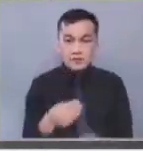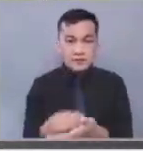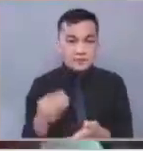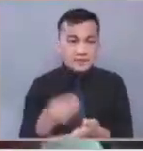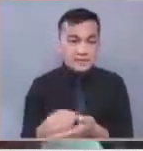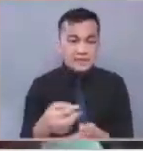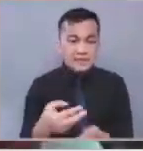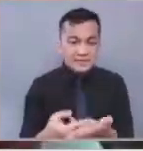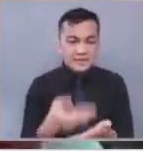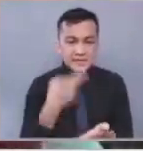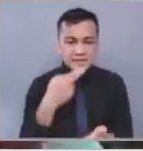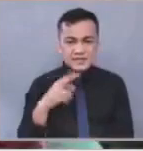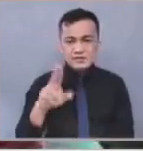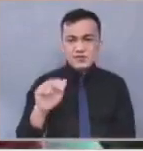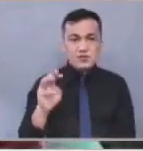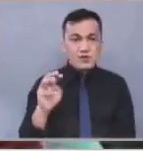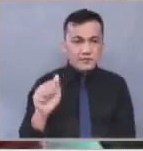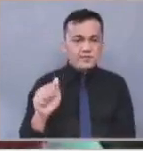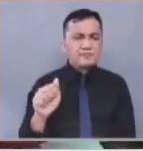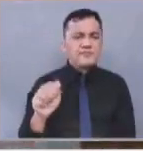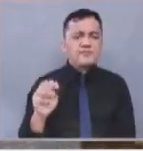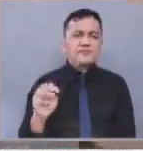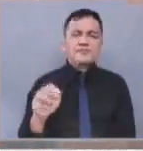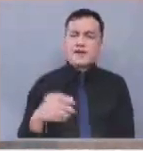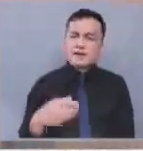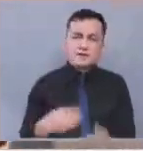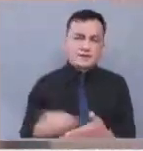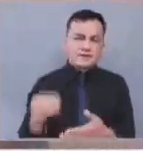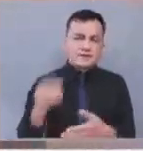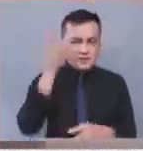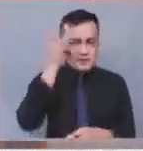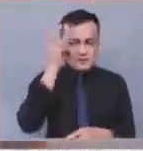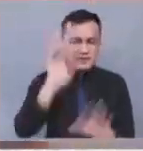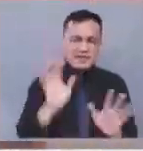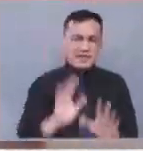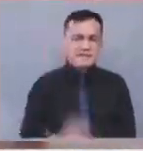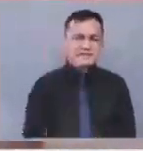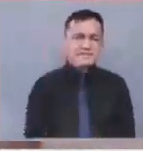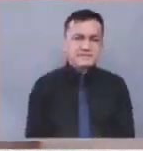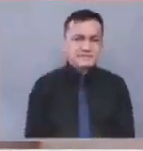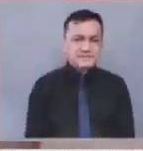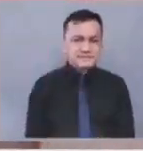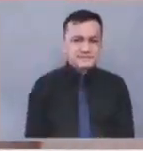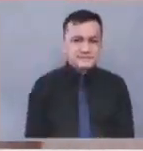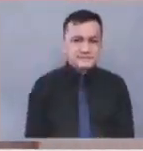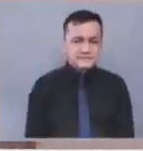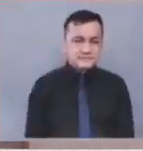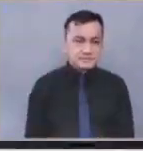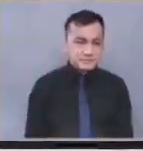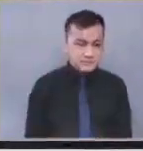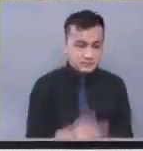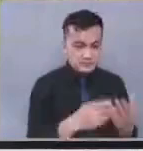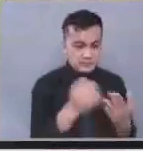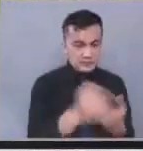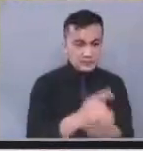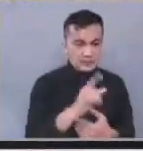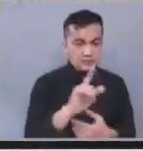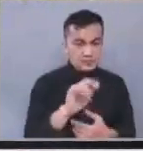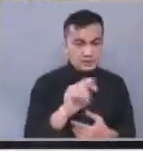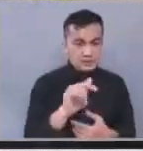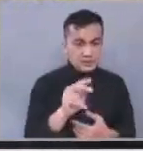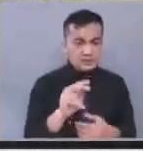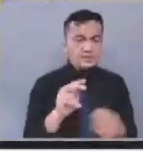ulam naman meron, nakakasurvive kami doon sa mga gulay. Samantala, sa tulong ng Project Luntian, ay dumami na